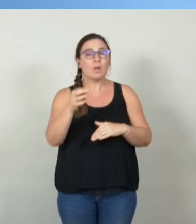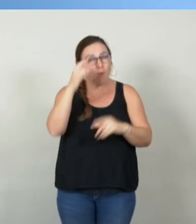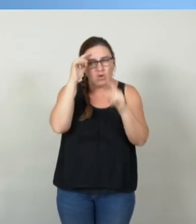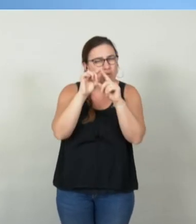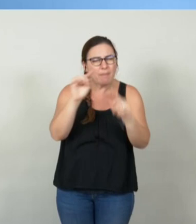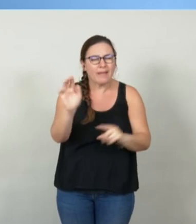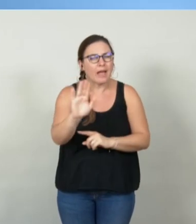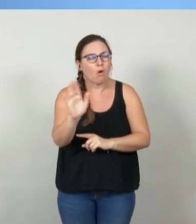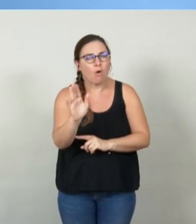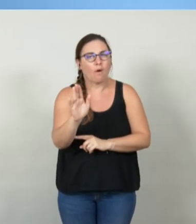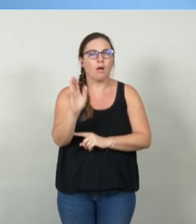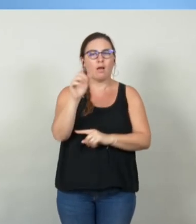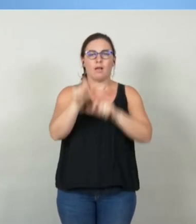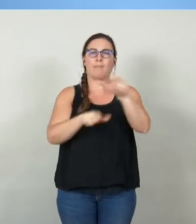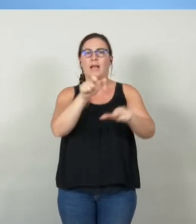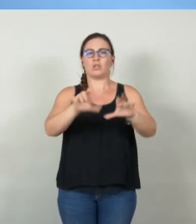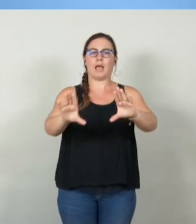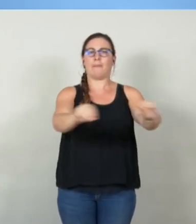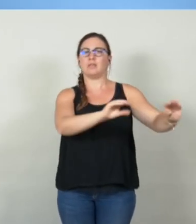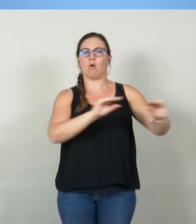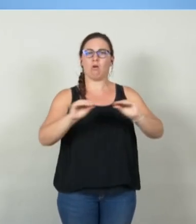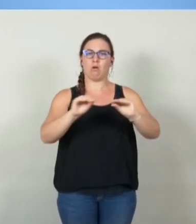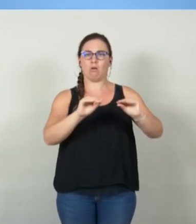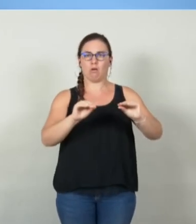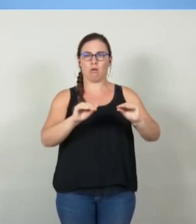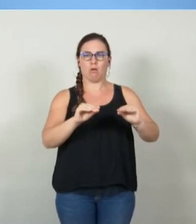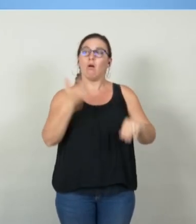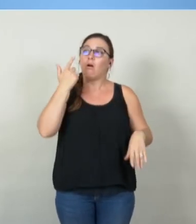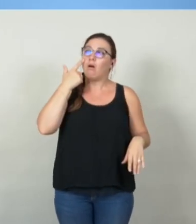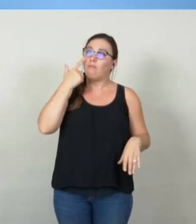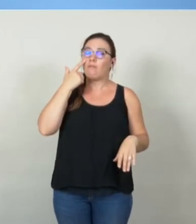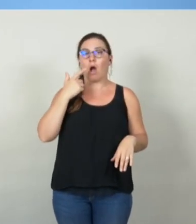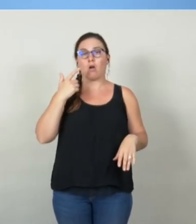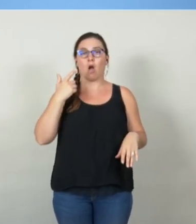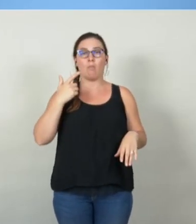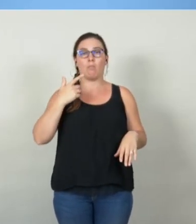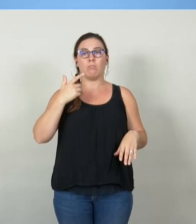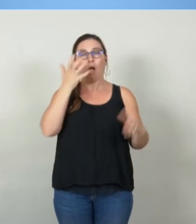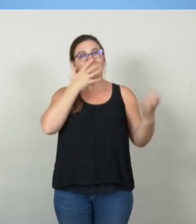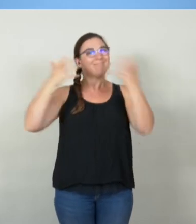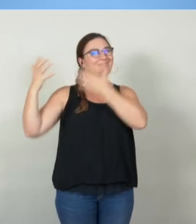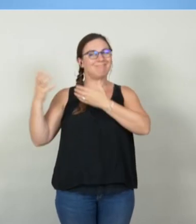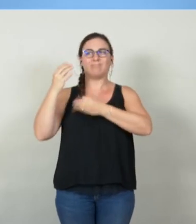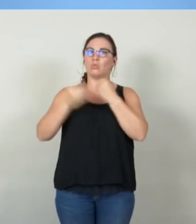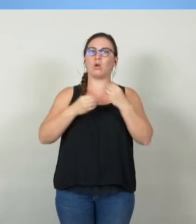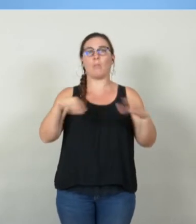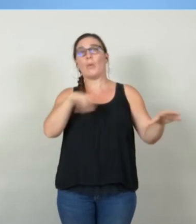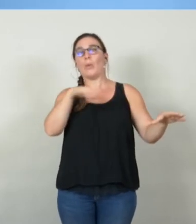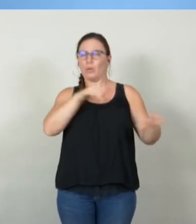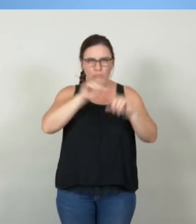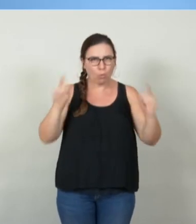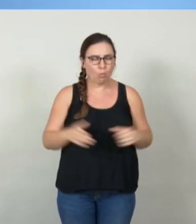vous sur le fait que les habitants verront là une participation de façade ou ne croirait pas à notre engagement je pense qu'entre